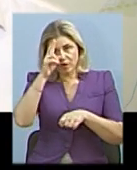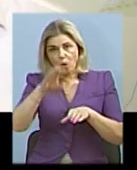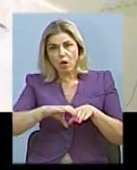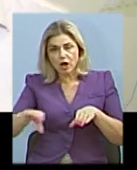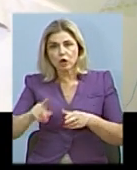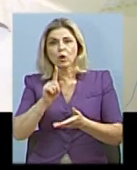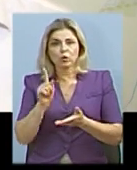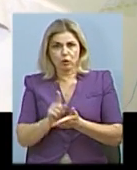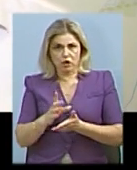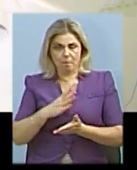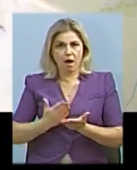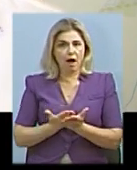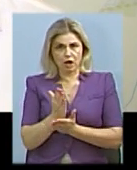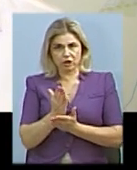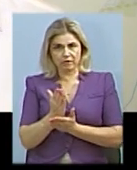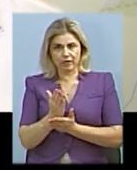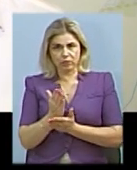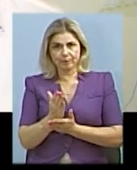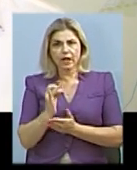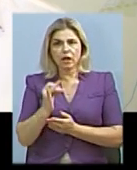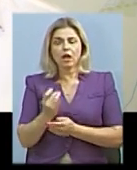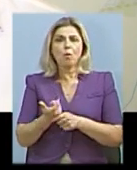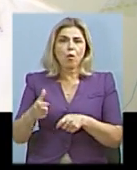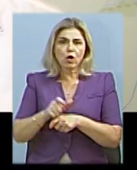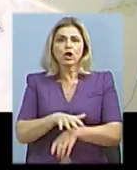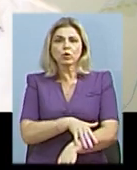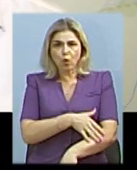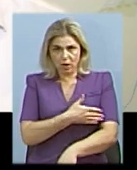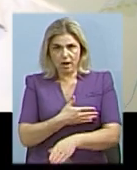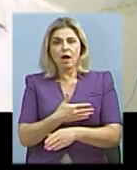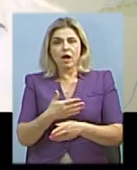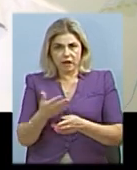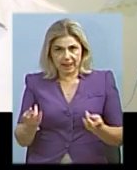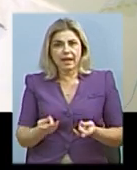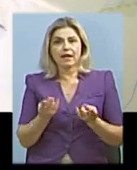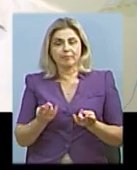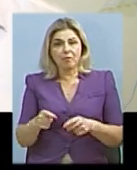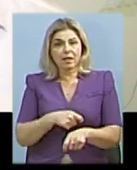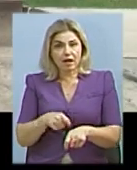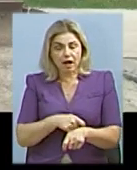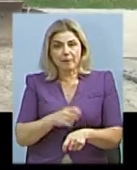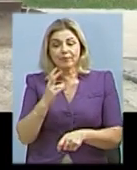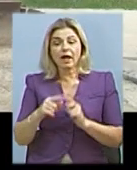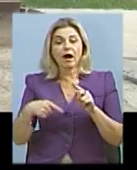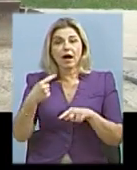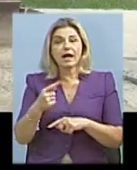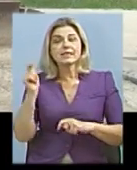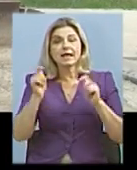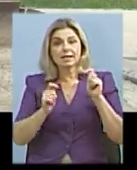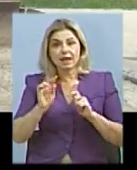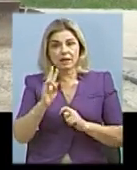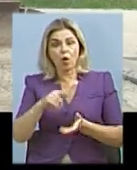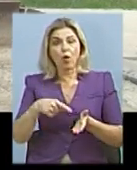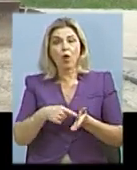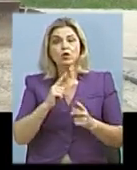більш якісного і з більш тривалої дії матеріалу. Вже на 42-й черговій сесії Миколаївської міської ради